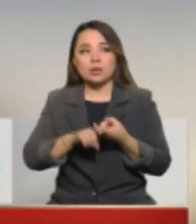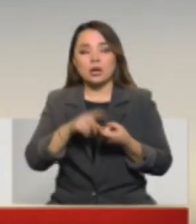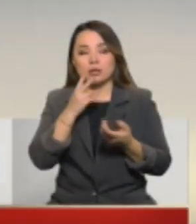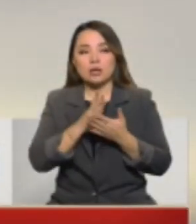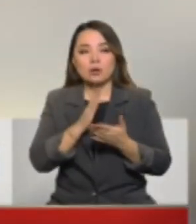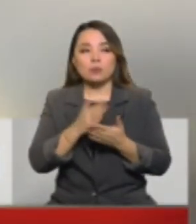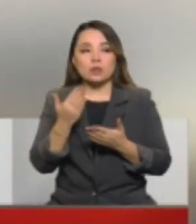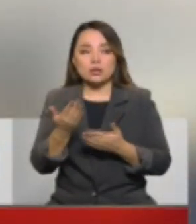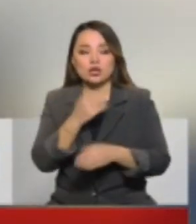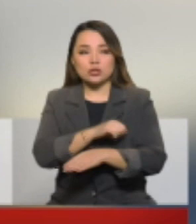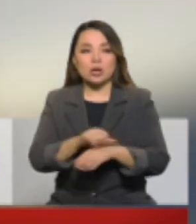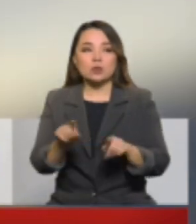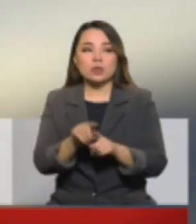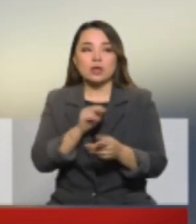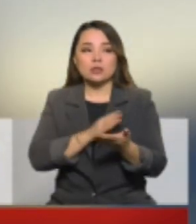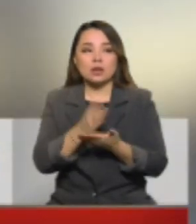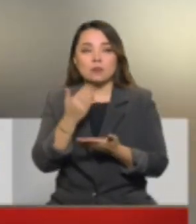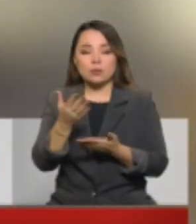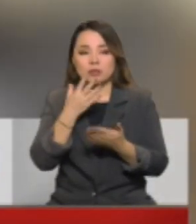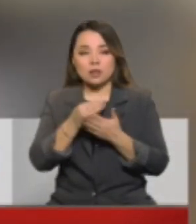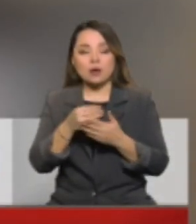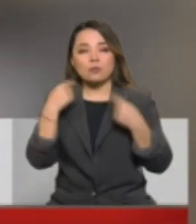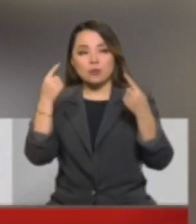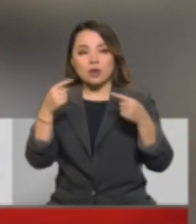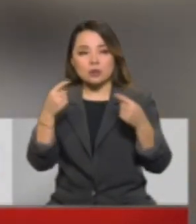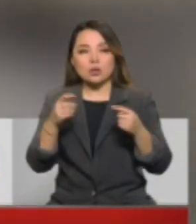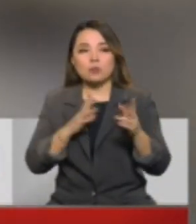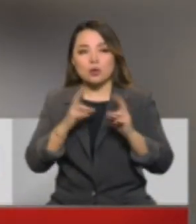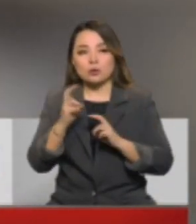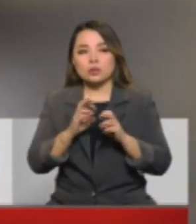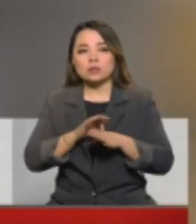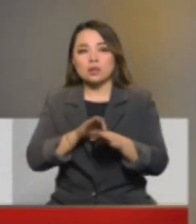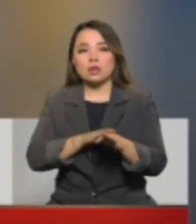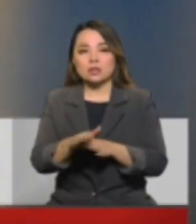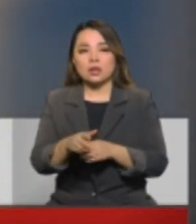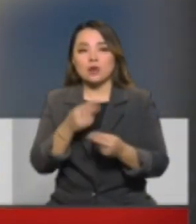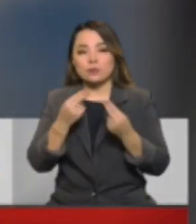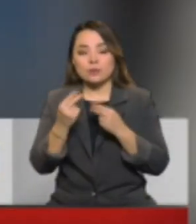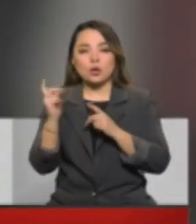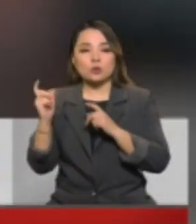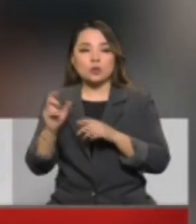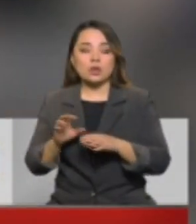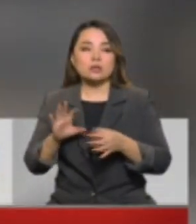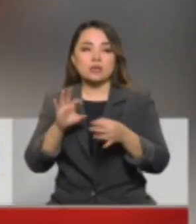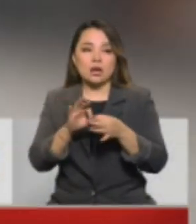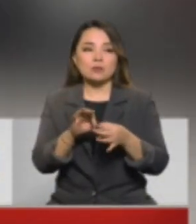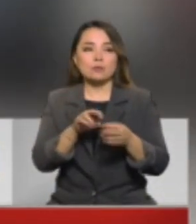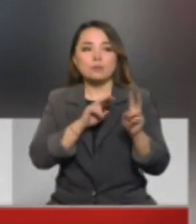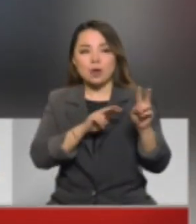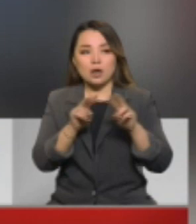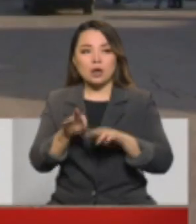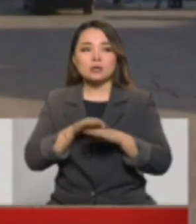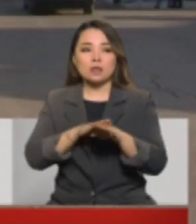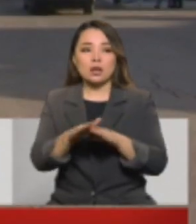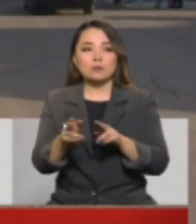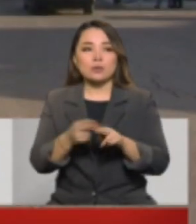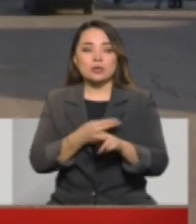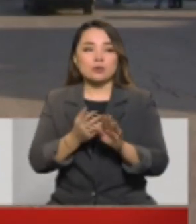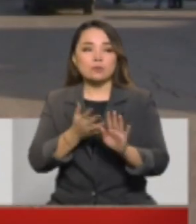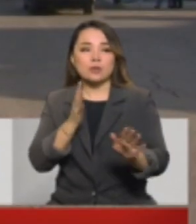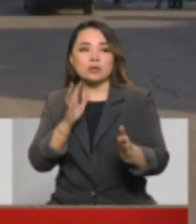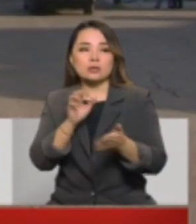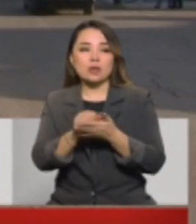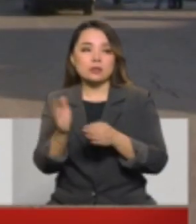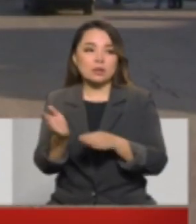отыр. Қазір шекара қызметі мал өнімдерімен тез бұзылатын азық-түлік тиелген жүк көліктерін бақылау бекетінен кезексіз өткізіп